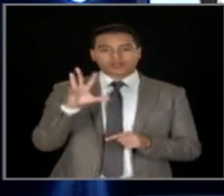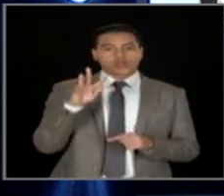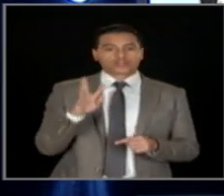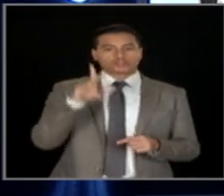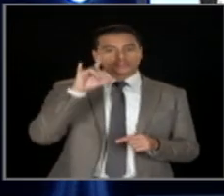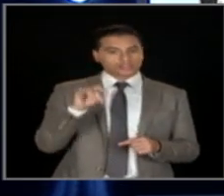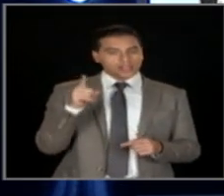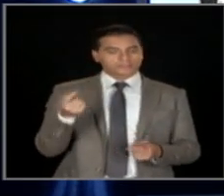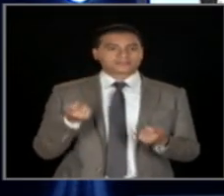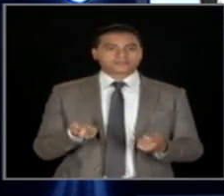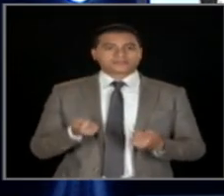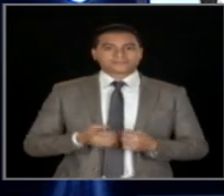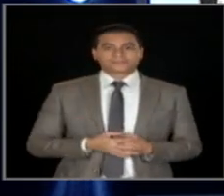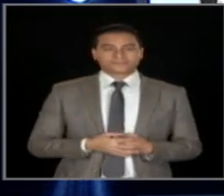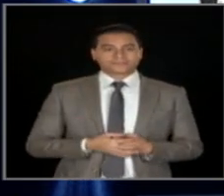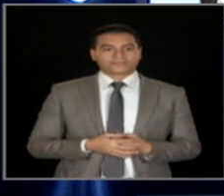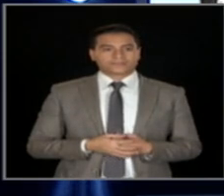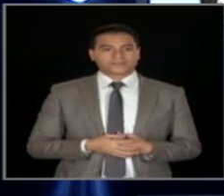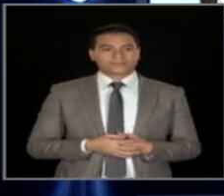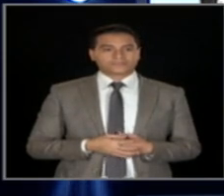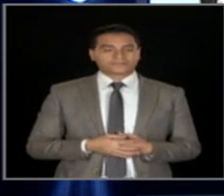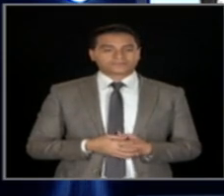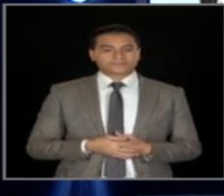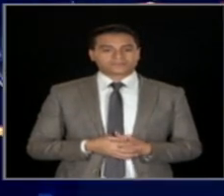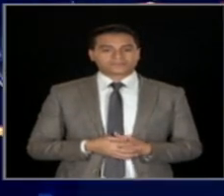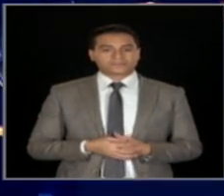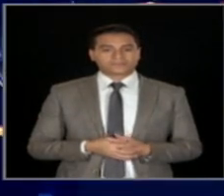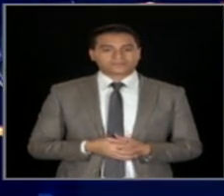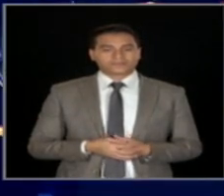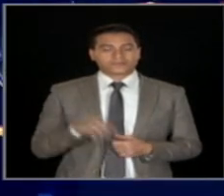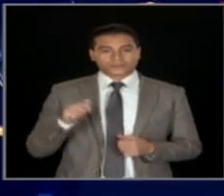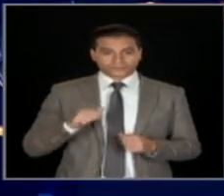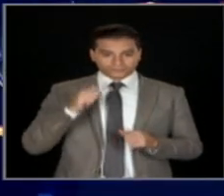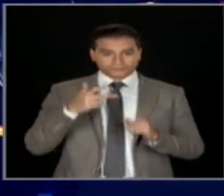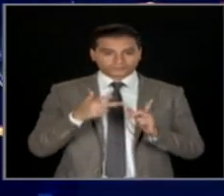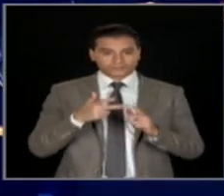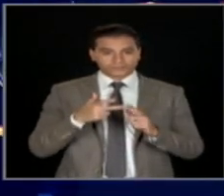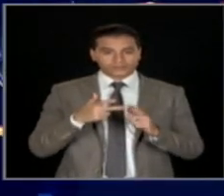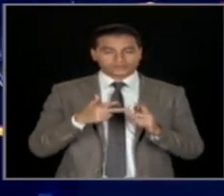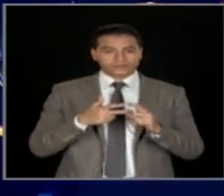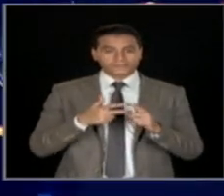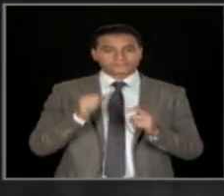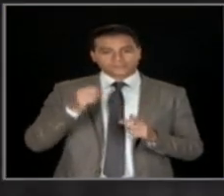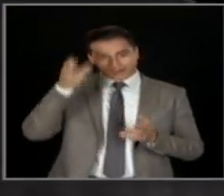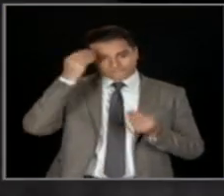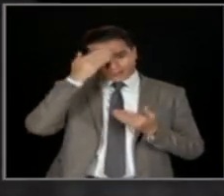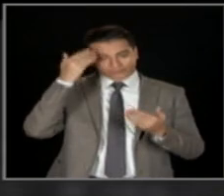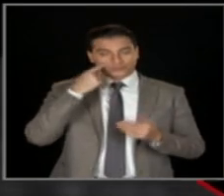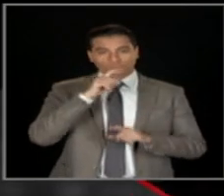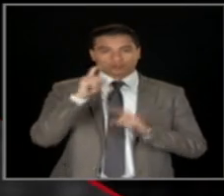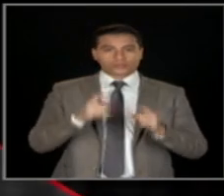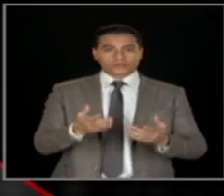10، هشام حسن مفيش نقط. ودلوقتي مع الفقرة التانية، فقرة المعرفة.